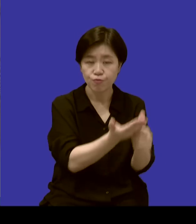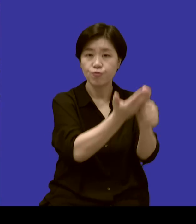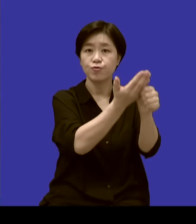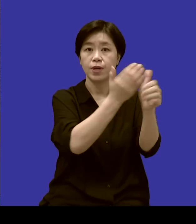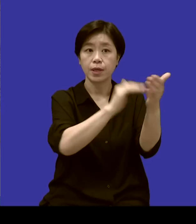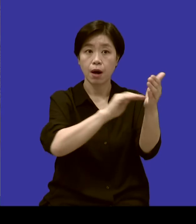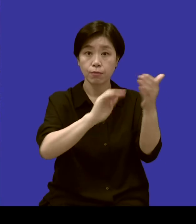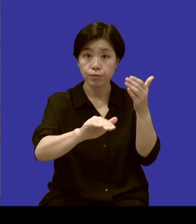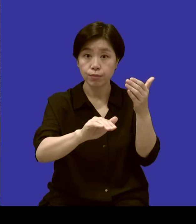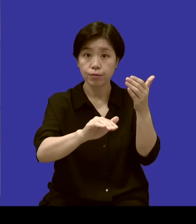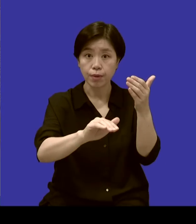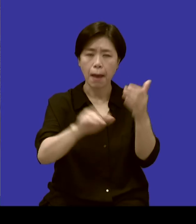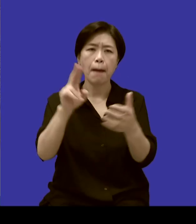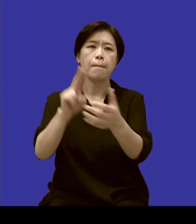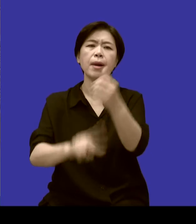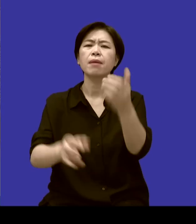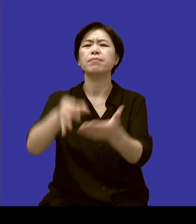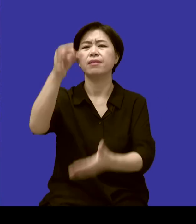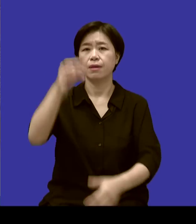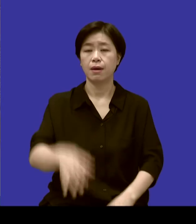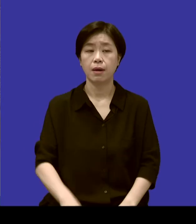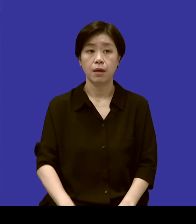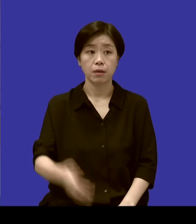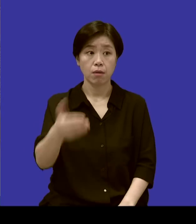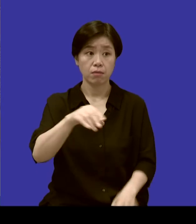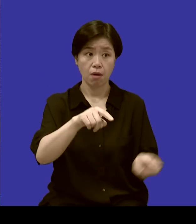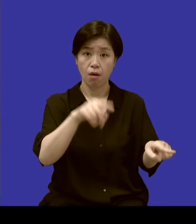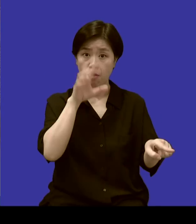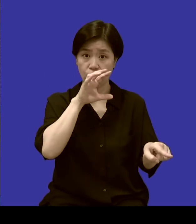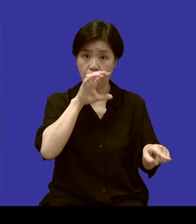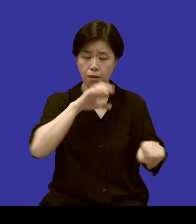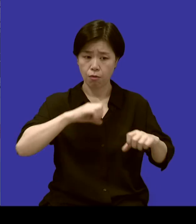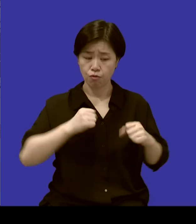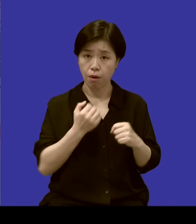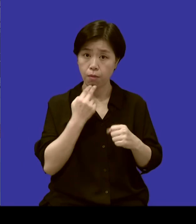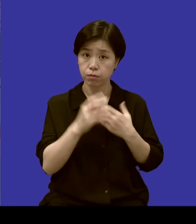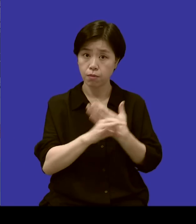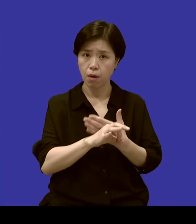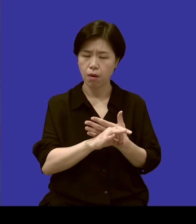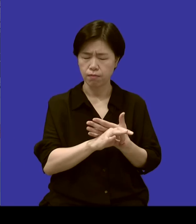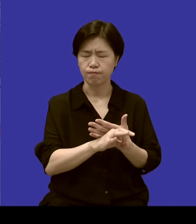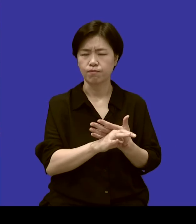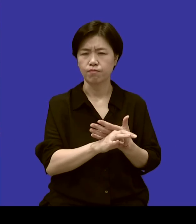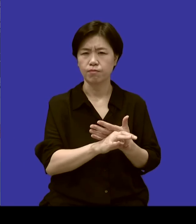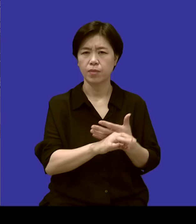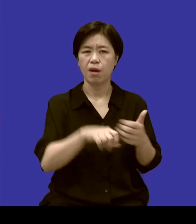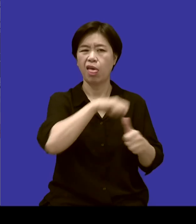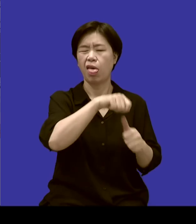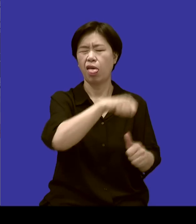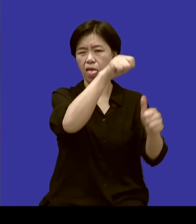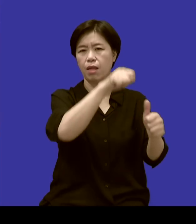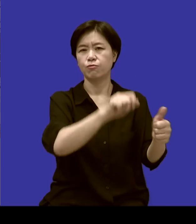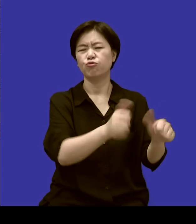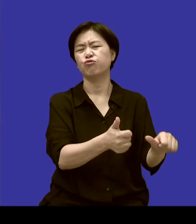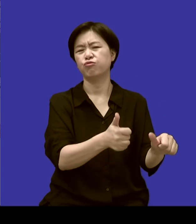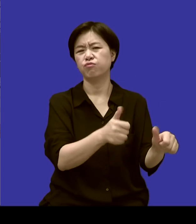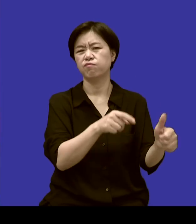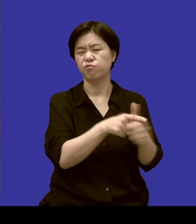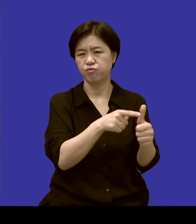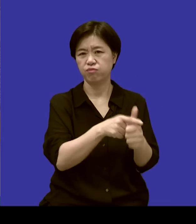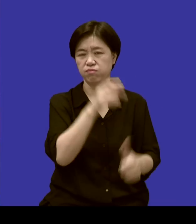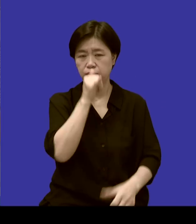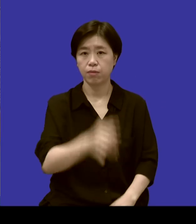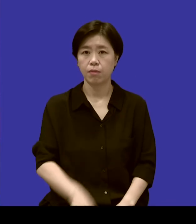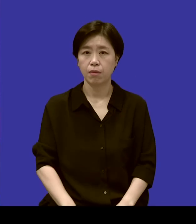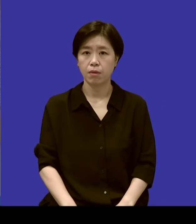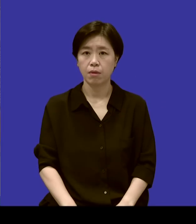따라오지 못하면 사료값을 축낸다고 돈이 많이 든다고 그렇게 죽인다는 거예요. 그걸 이제 와서 알았지만